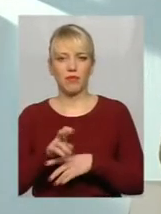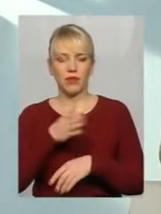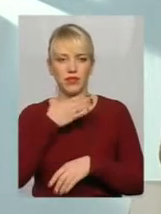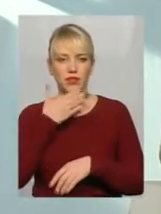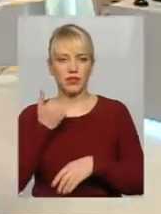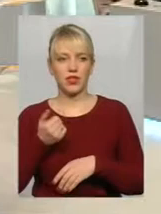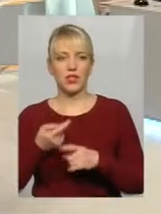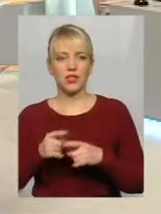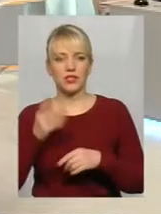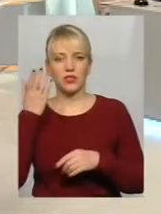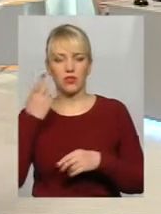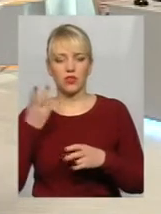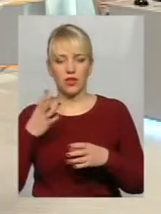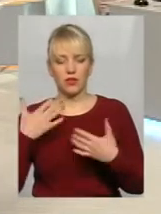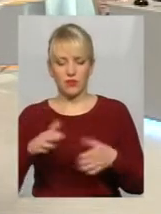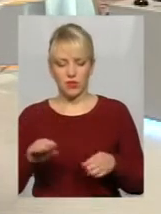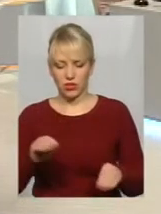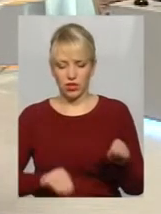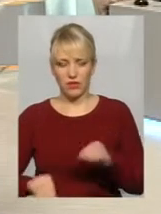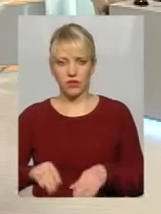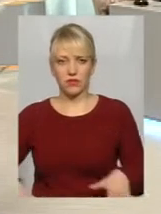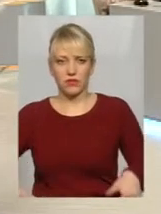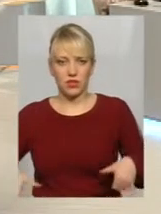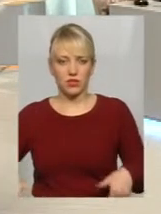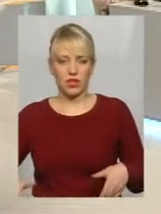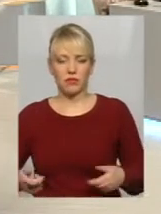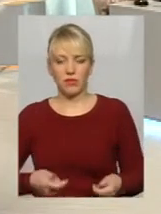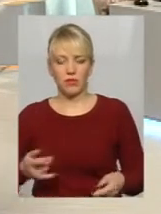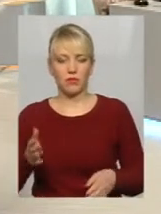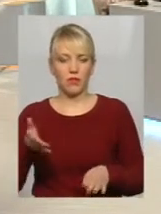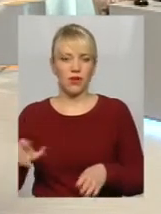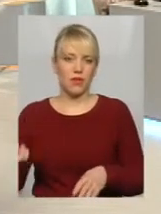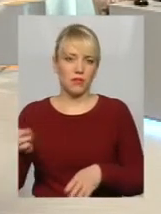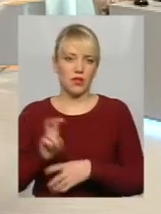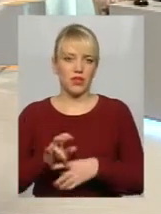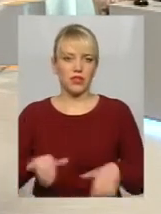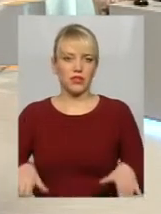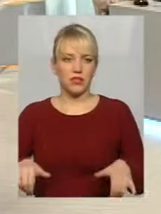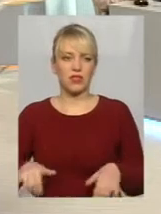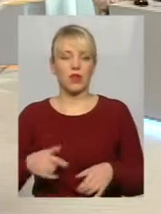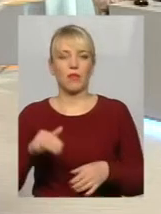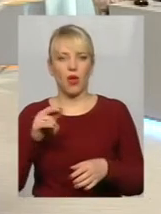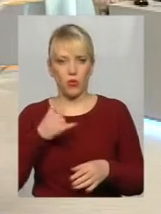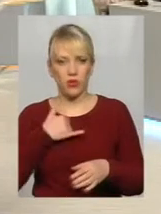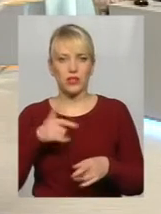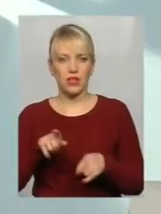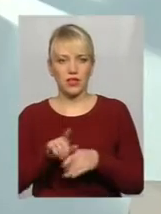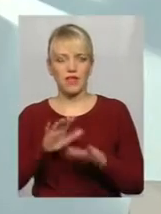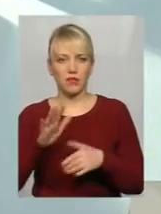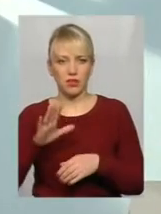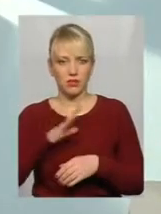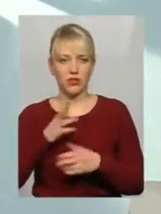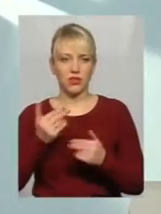треба прийти з речами, військомат, коли вже визначений вже момент, що він повинен прибути з речами. Ну, були такі в нас випадки минулого року? Були в